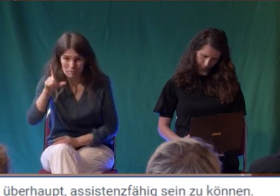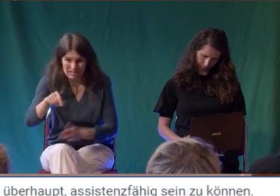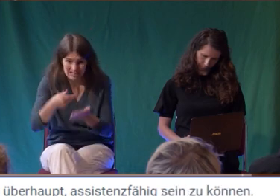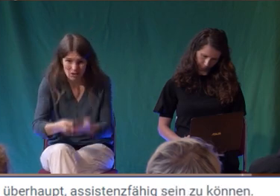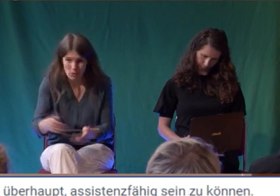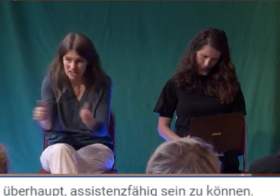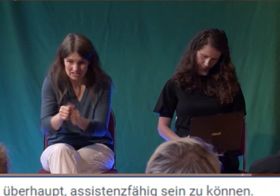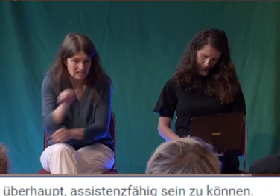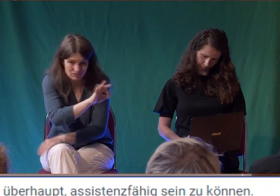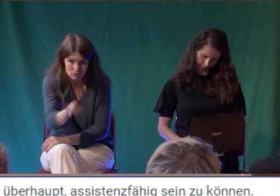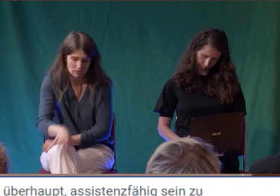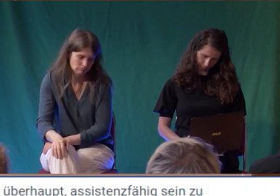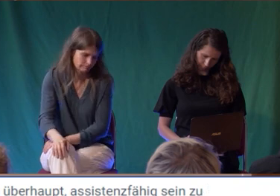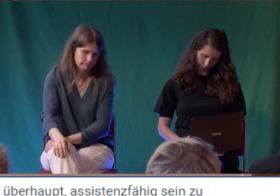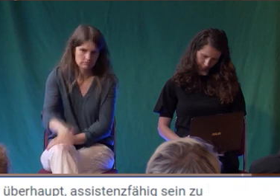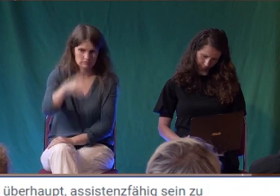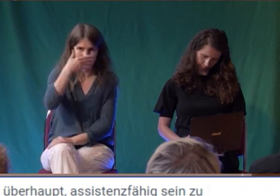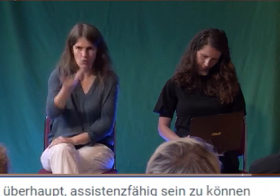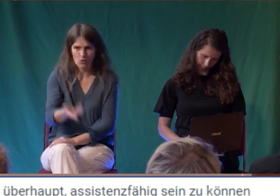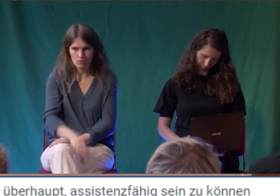mehr das ist einfach so